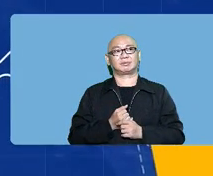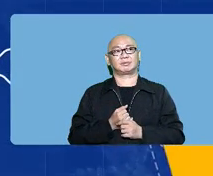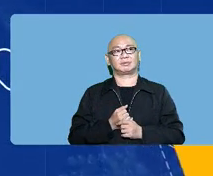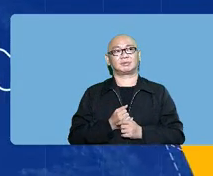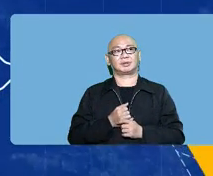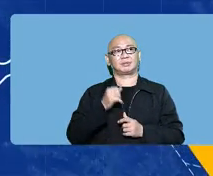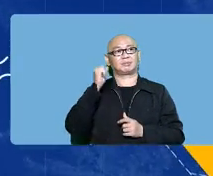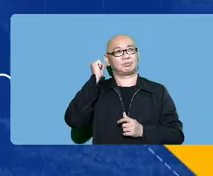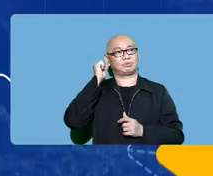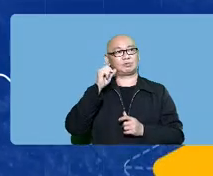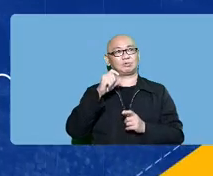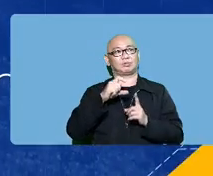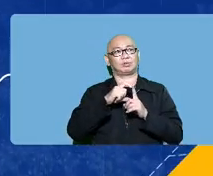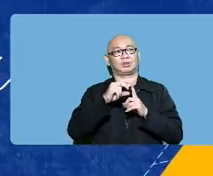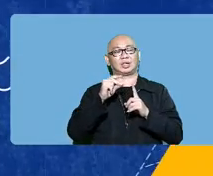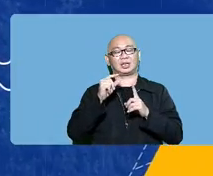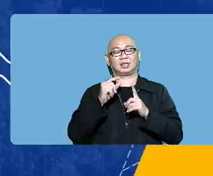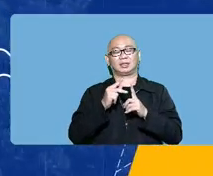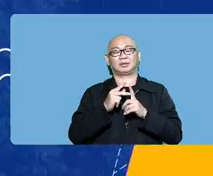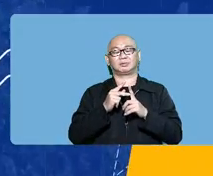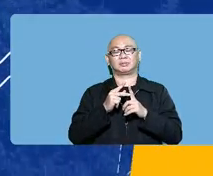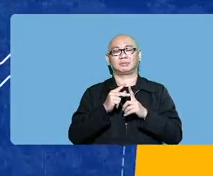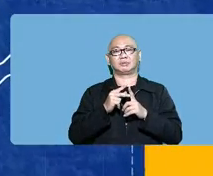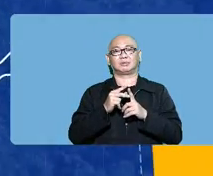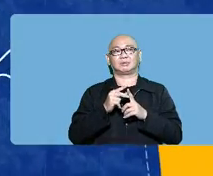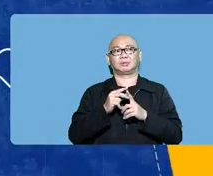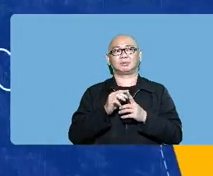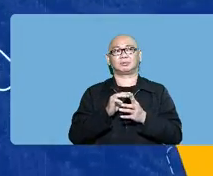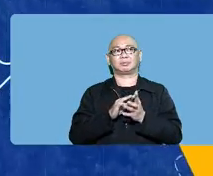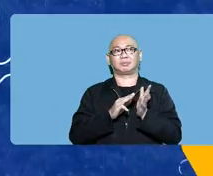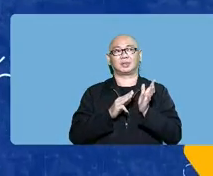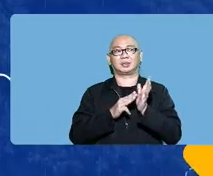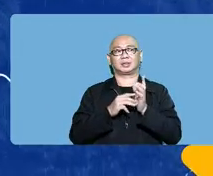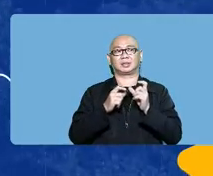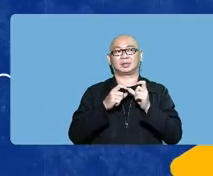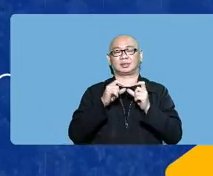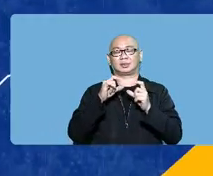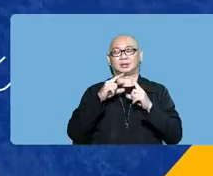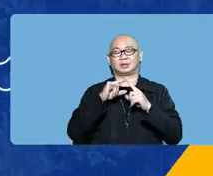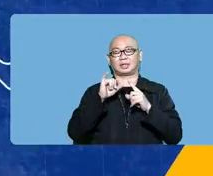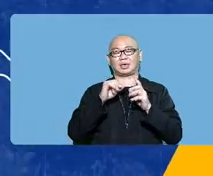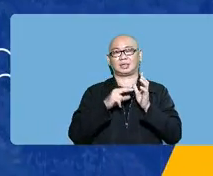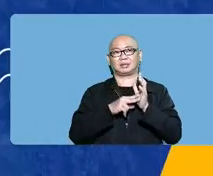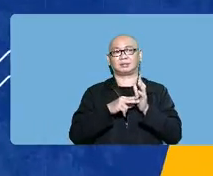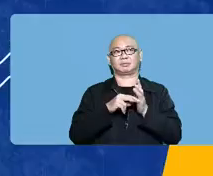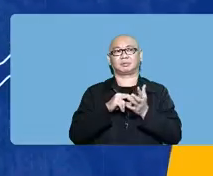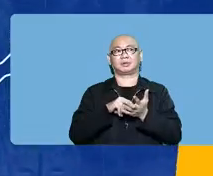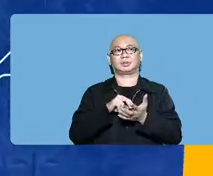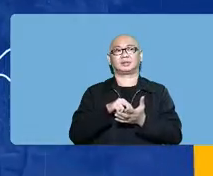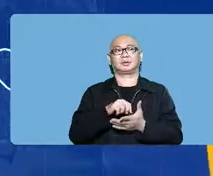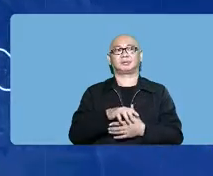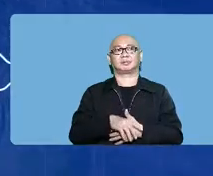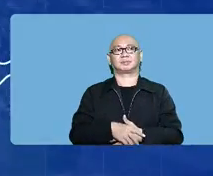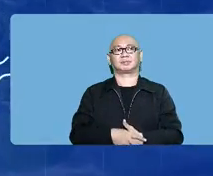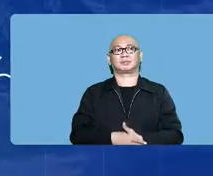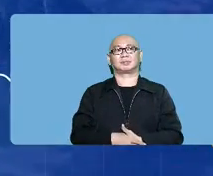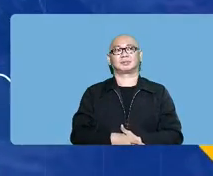Anda Eli Rudiatmi Magister Sains, dipersilakan berdiri.